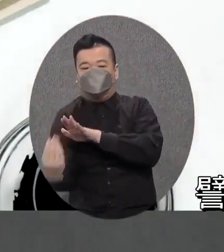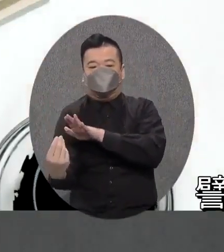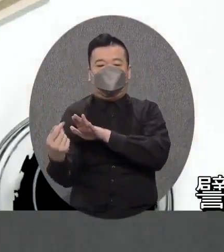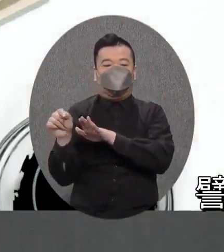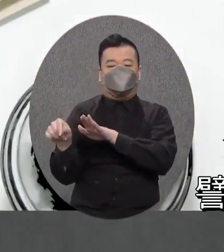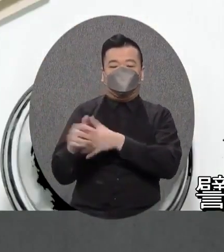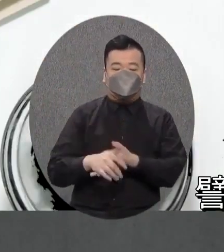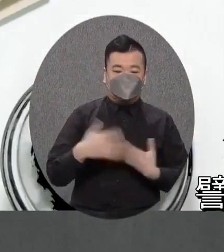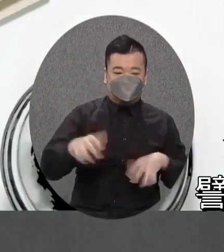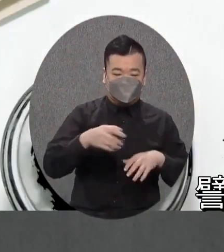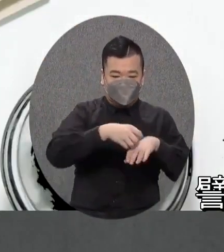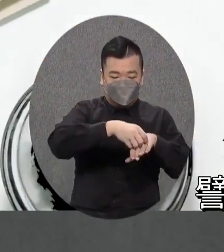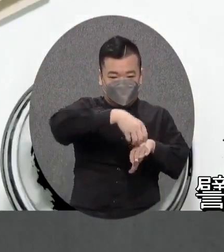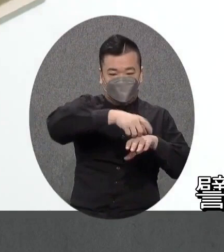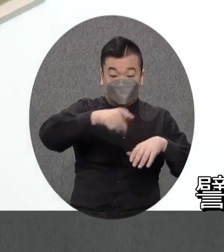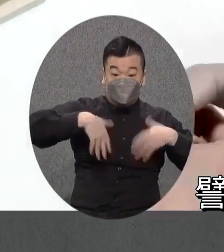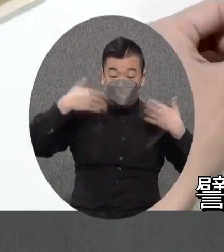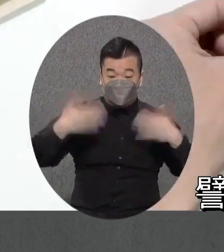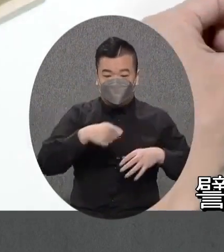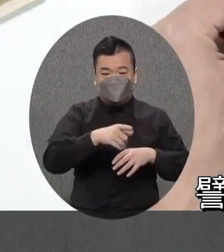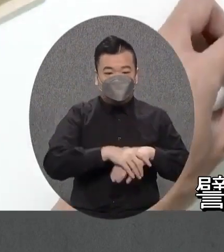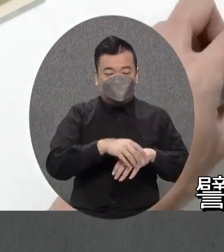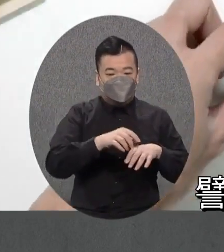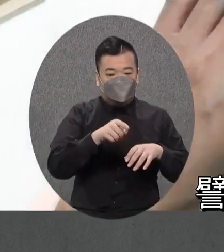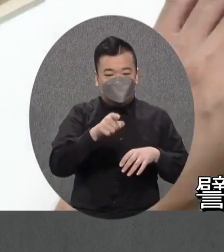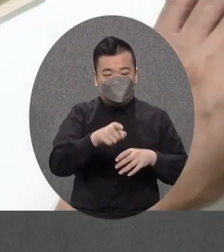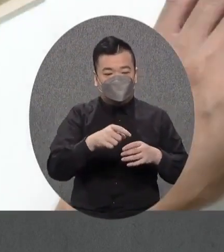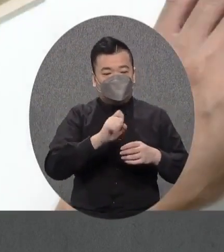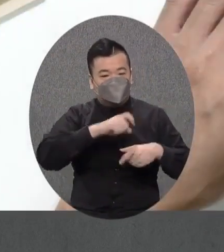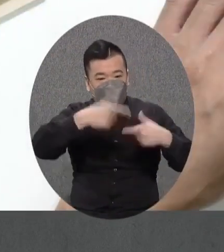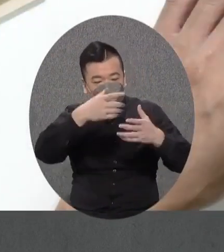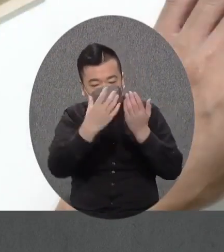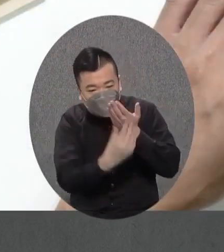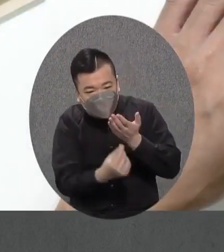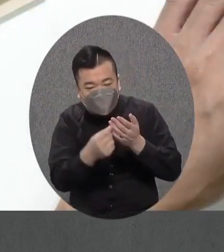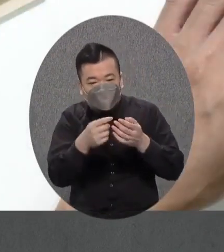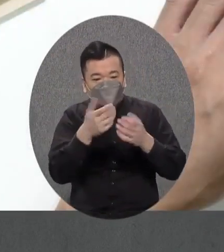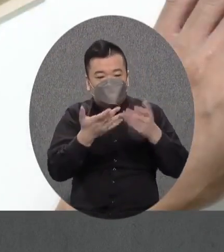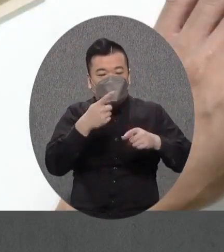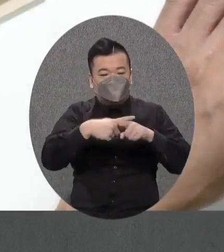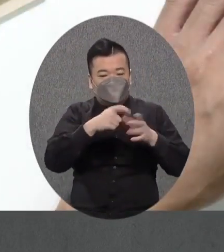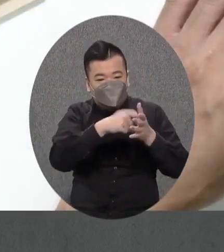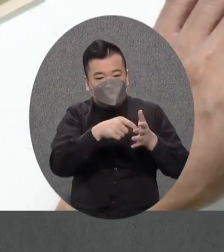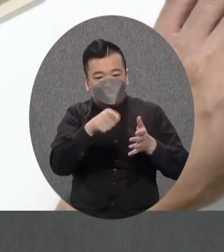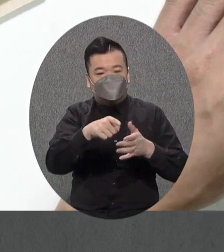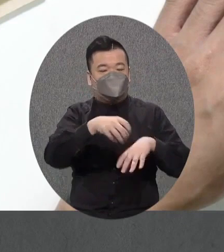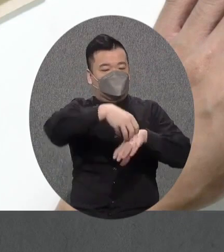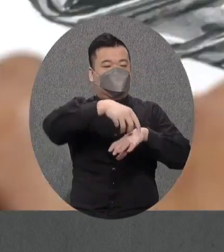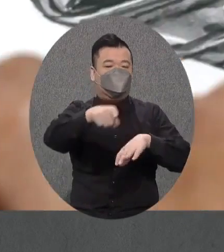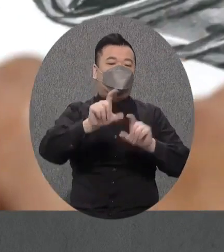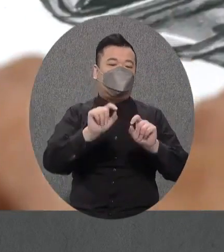咁譬如大家可能都玩過嘅橡皮圖章啊、樹印啦，啊或者我哋嘅木刻版畫都係屬於凸版畫嚟